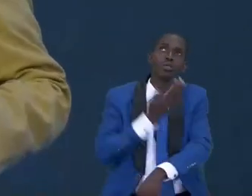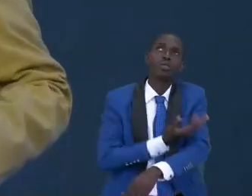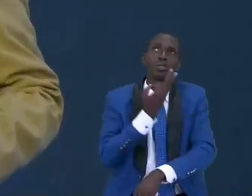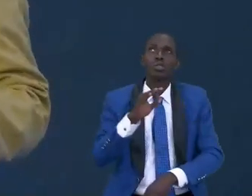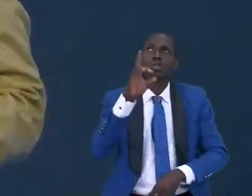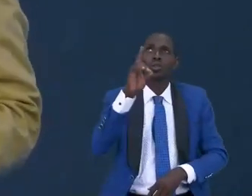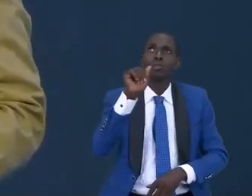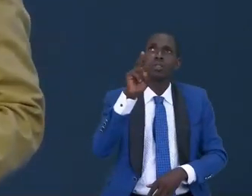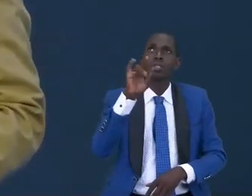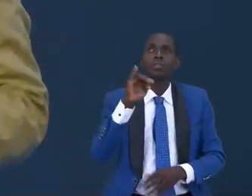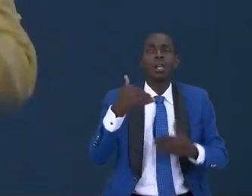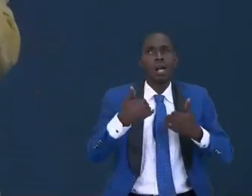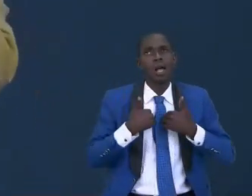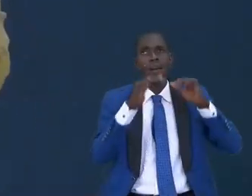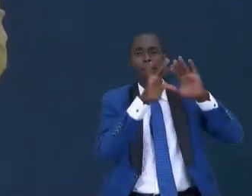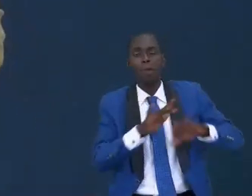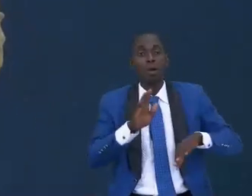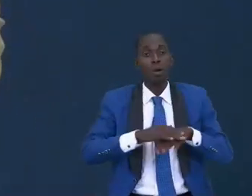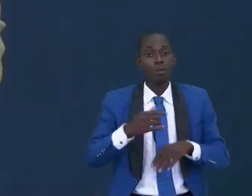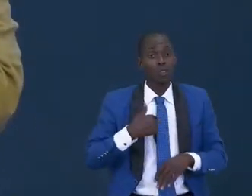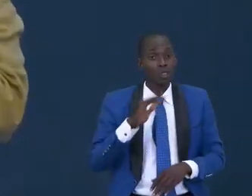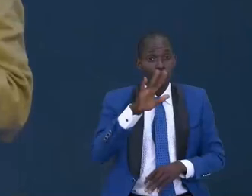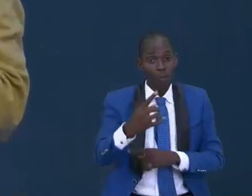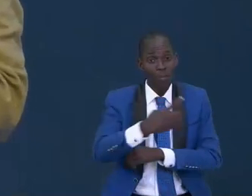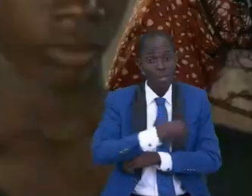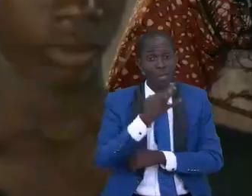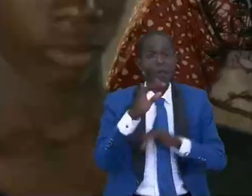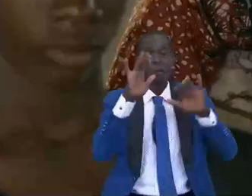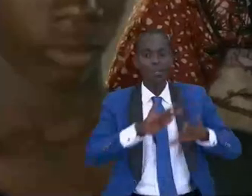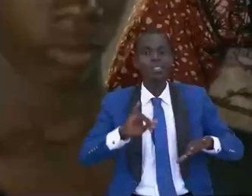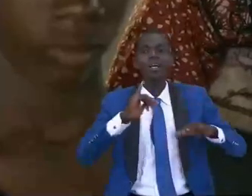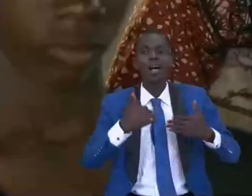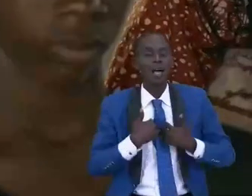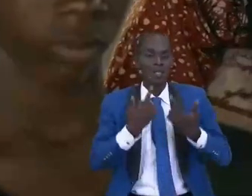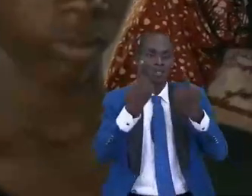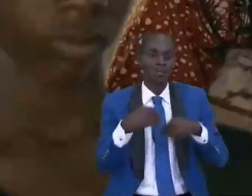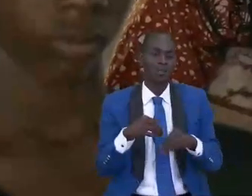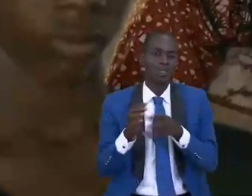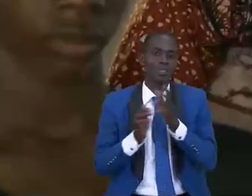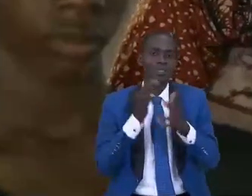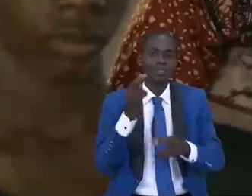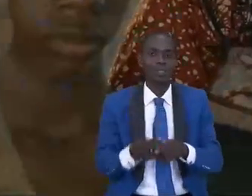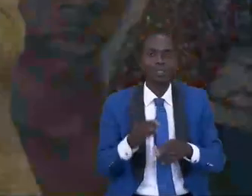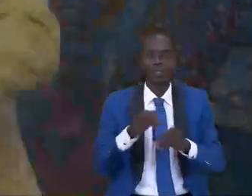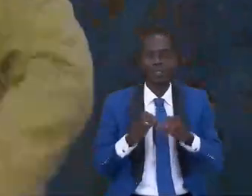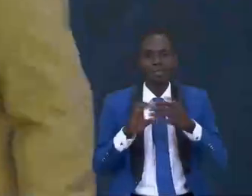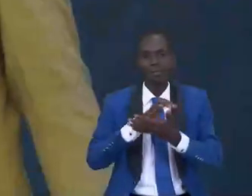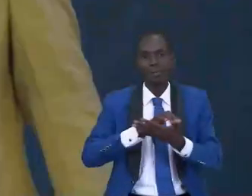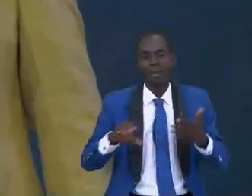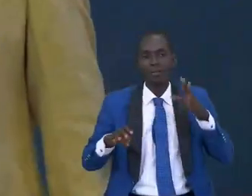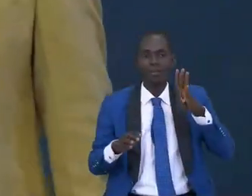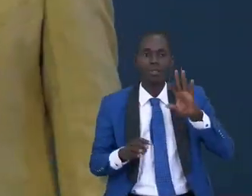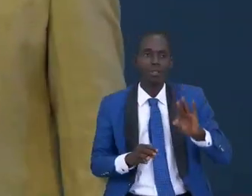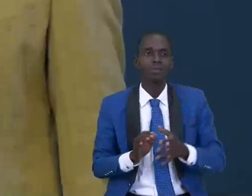David, aie pitié de moi. Votre jour de miséricorde est venu.